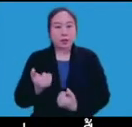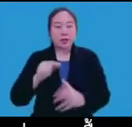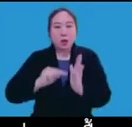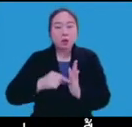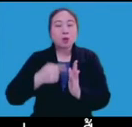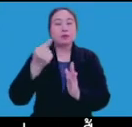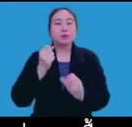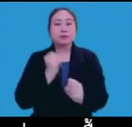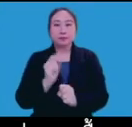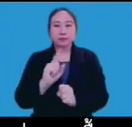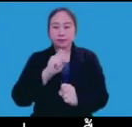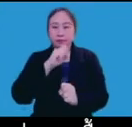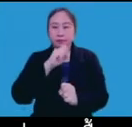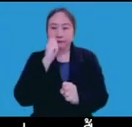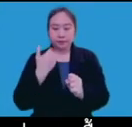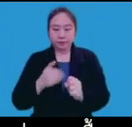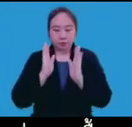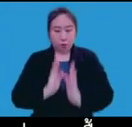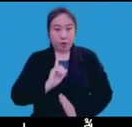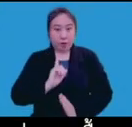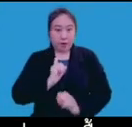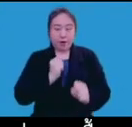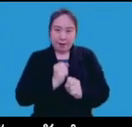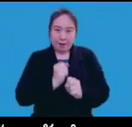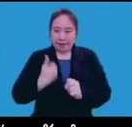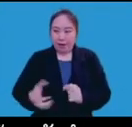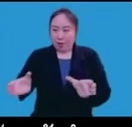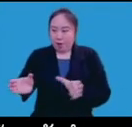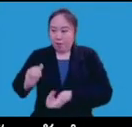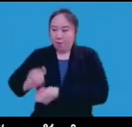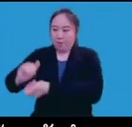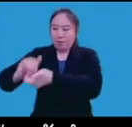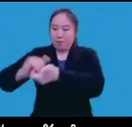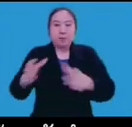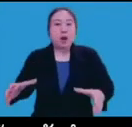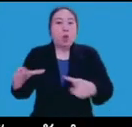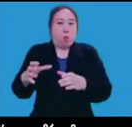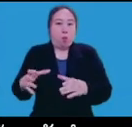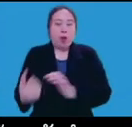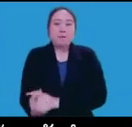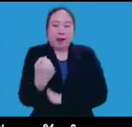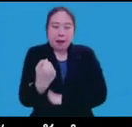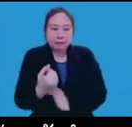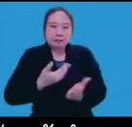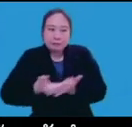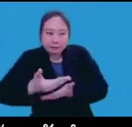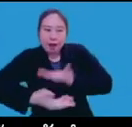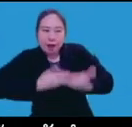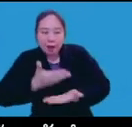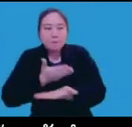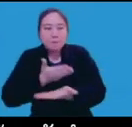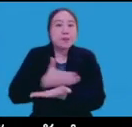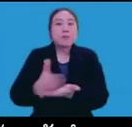จะเริ่มจากการผลิตรายเดียวแล้วก็รวมกลุ่มแล้วก็เพื่อให้มีพลังในการรวมซื้อรวมขายได้นะคะแบ่งปันกัน